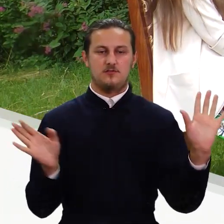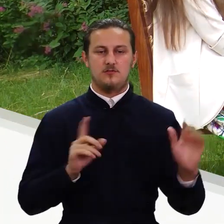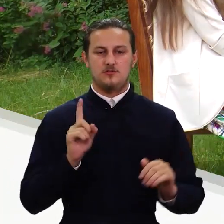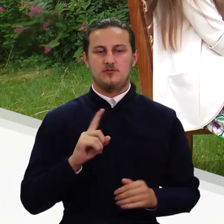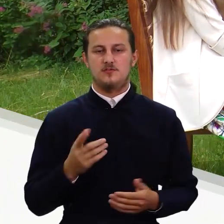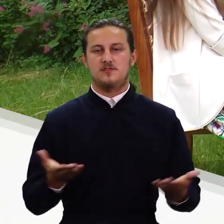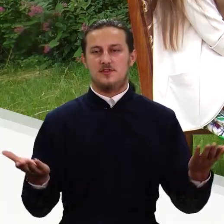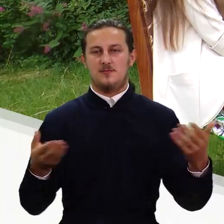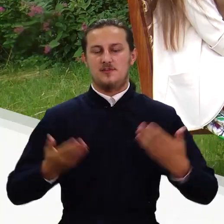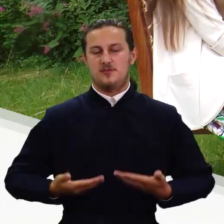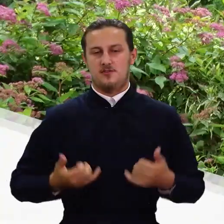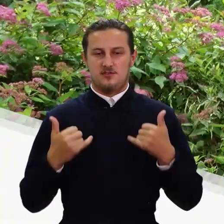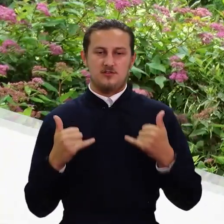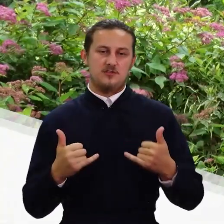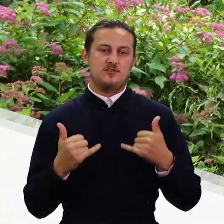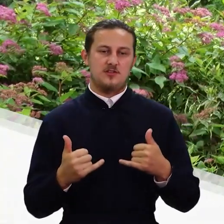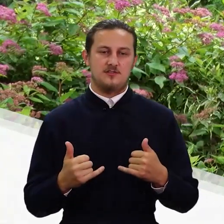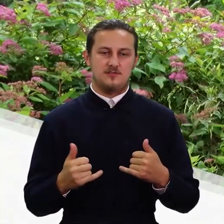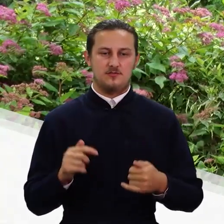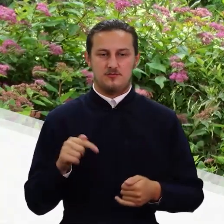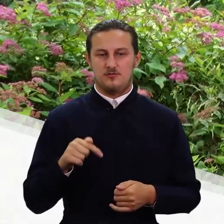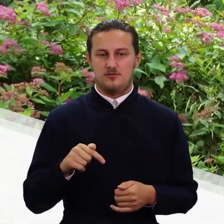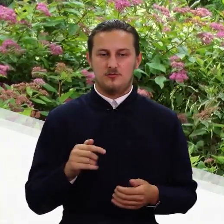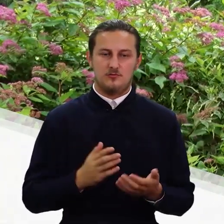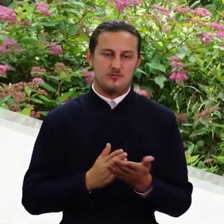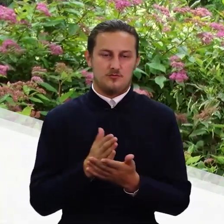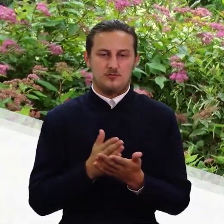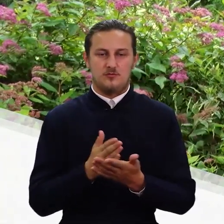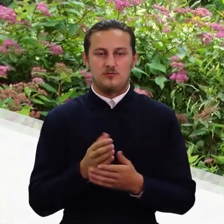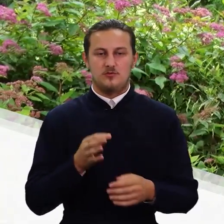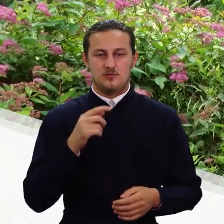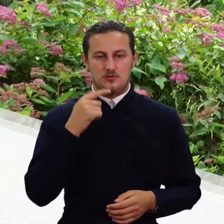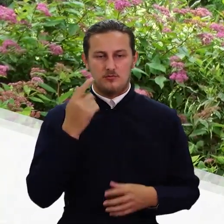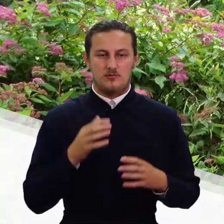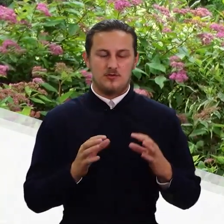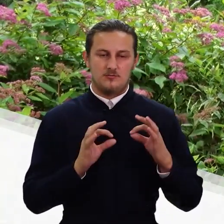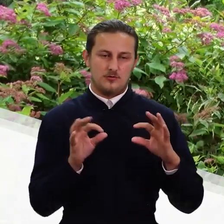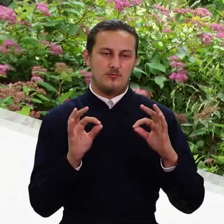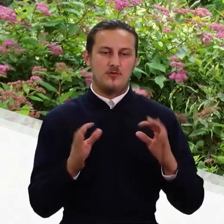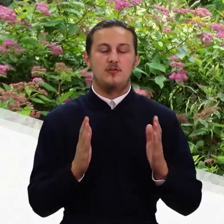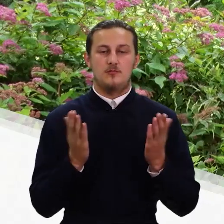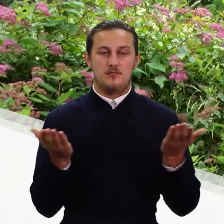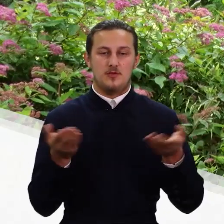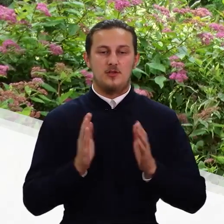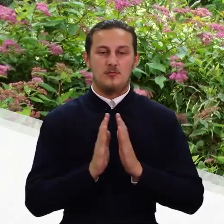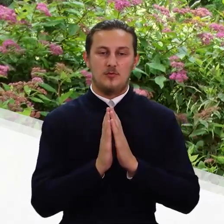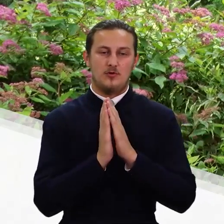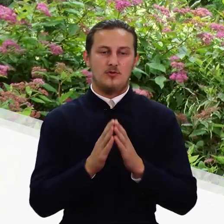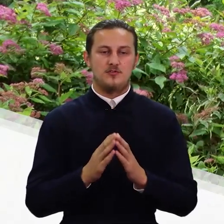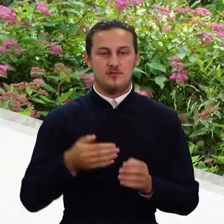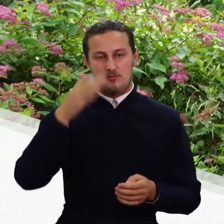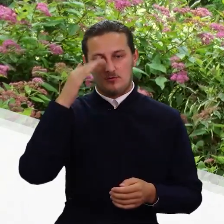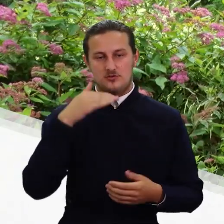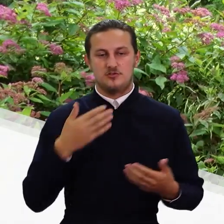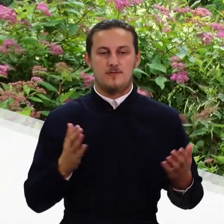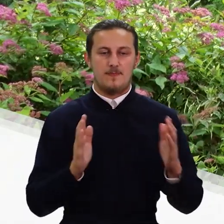нами живе тут, тепер звершує богослужіння, говорить нам проповіді. І ми просимо: «Отче, будь ласка, помоліться, бо в мене є